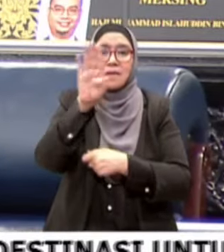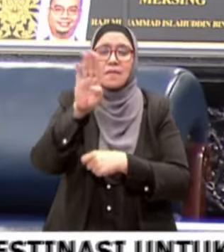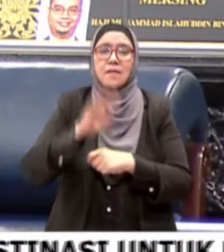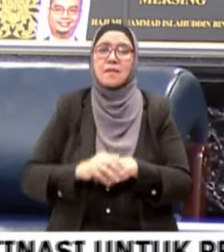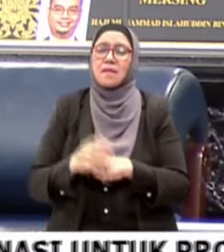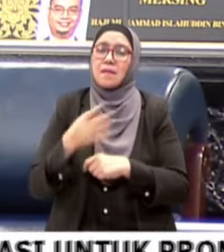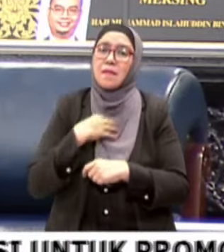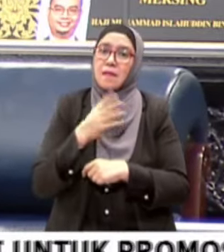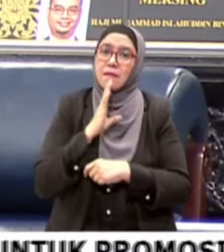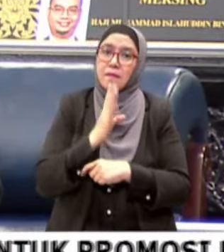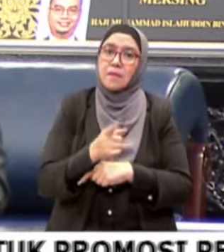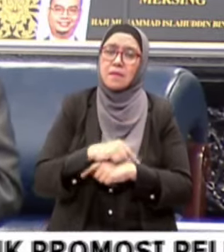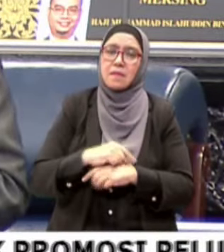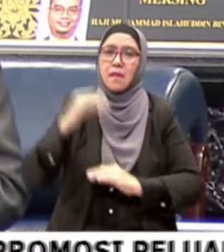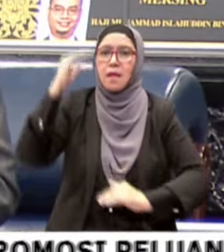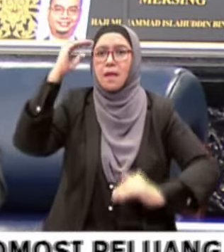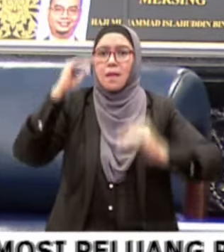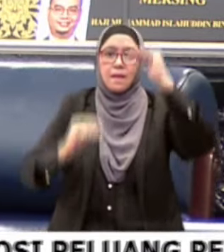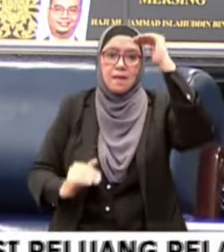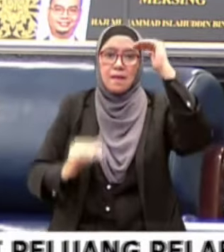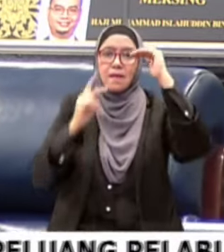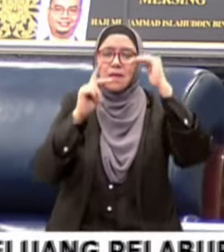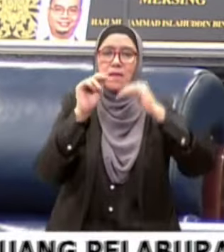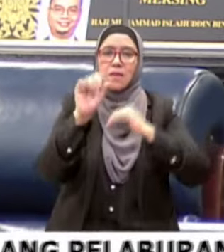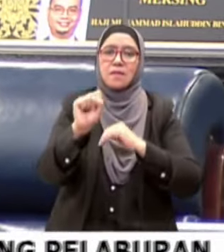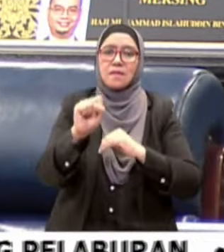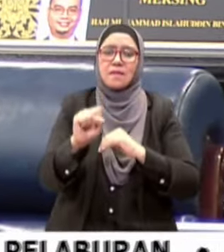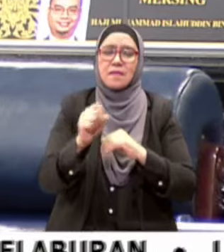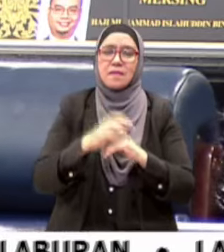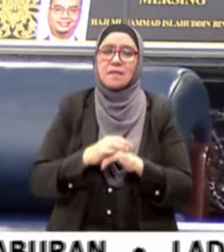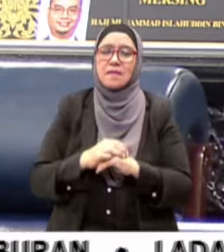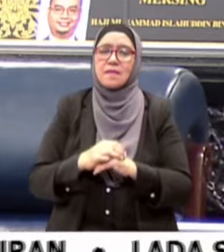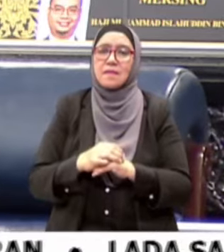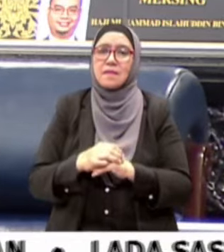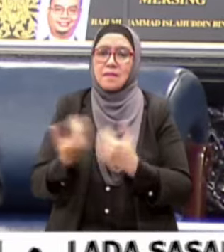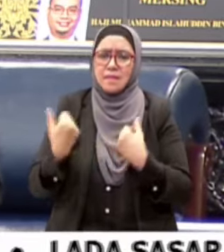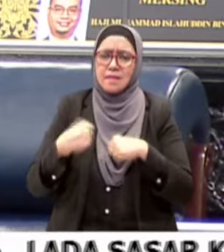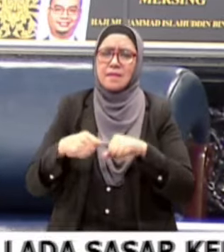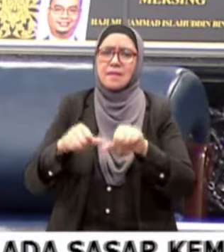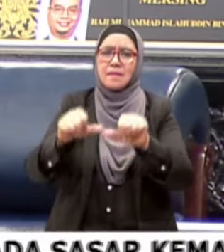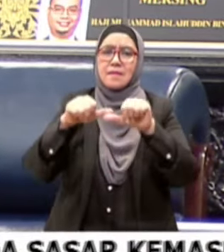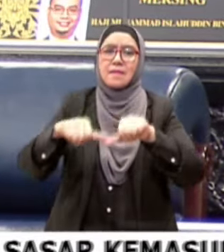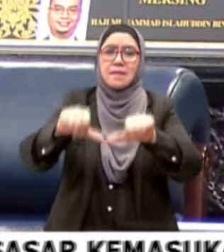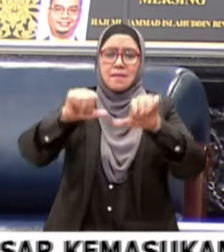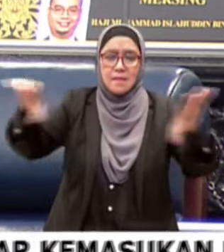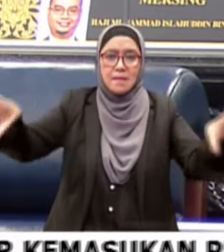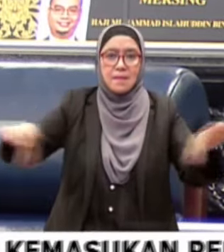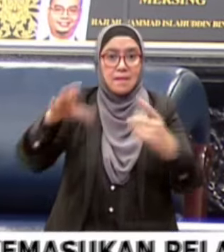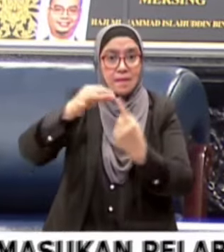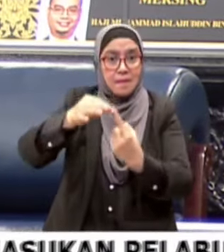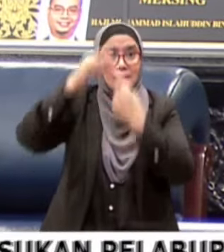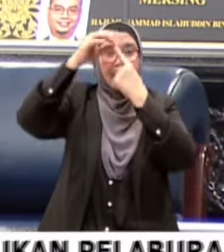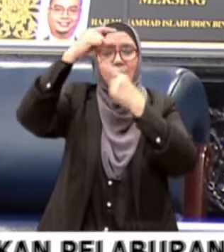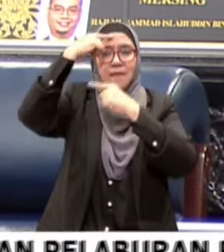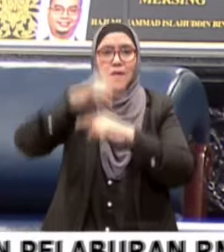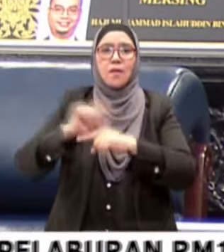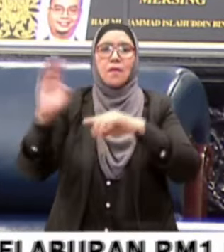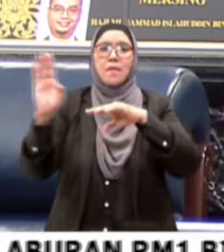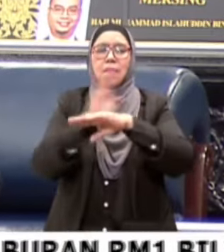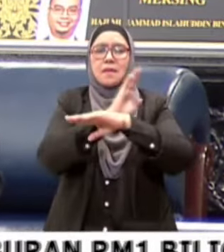yaitu imbalan kost pastro yang sedang dilaksanakan terutamanya bagi syarikat-syarikat